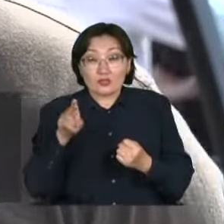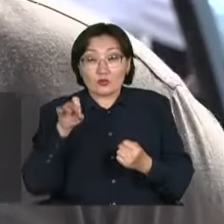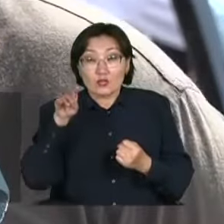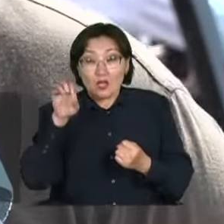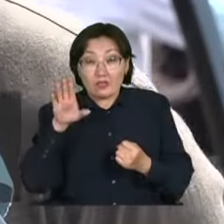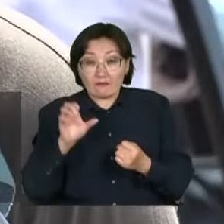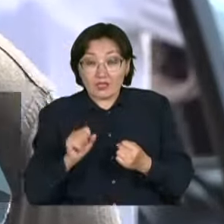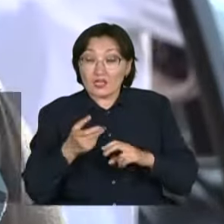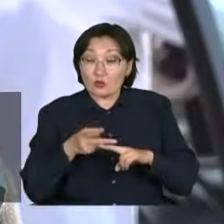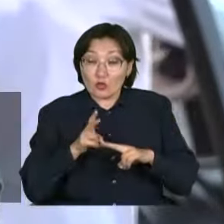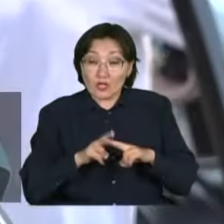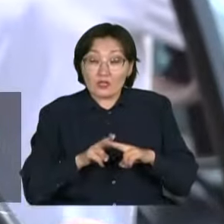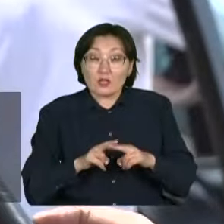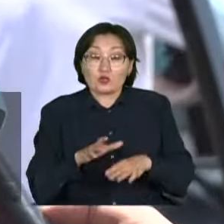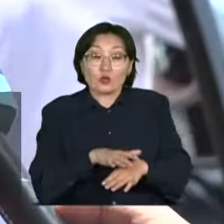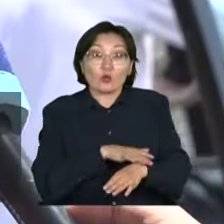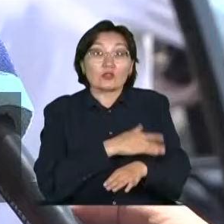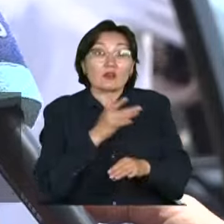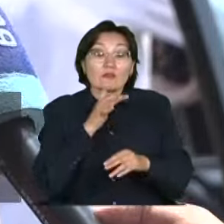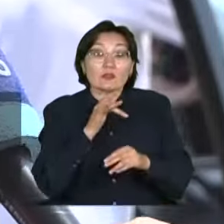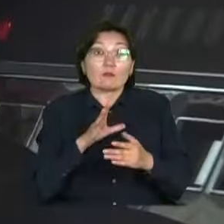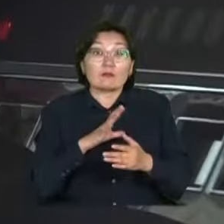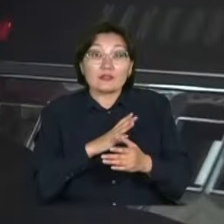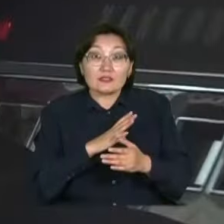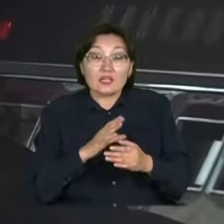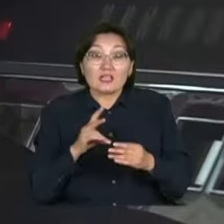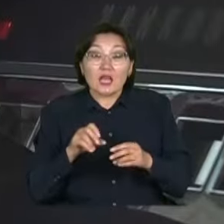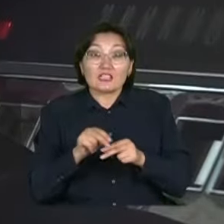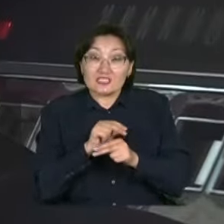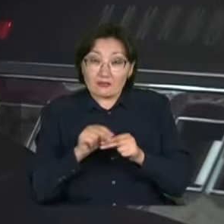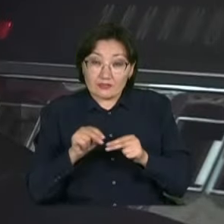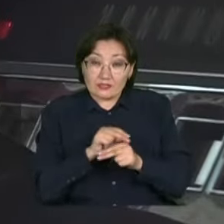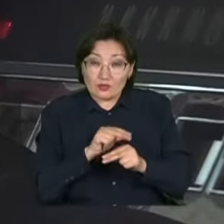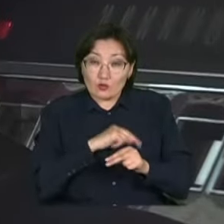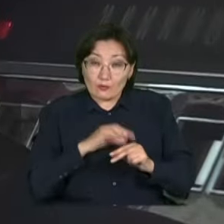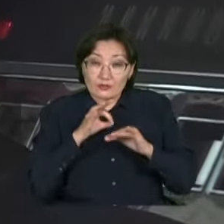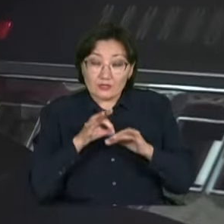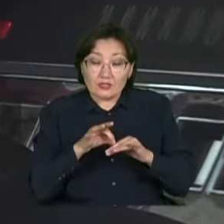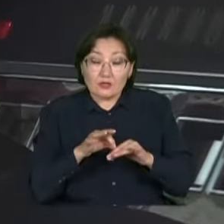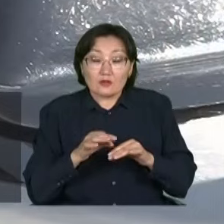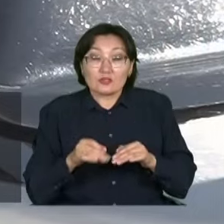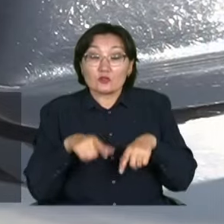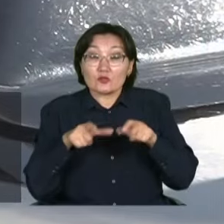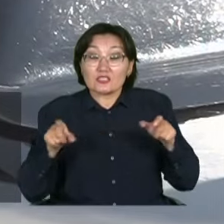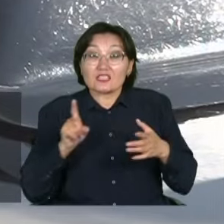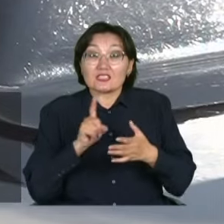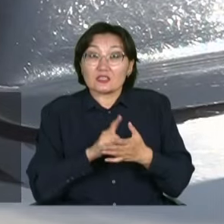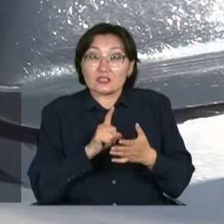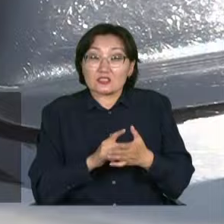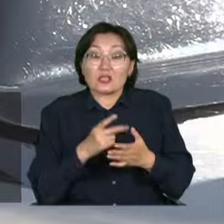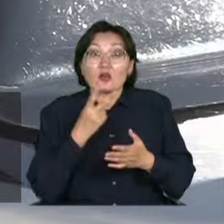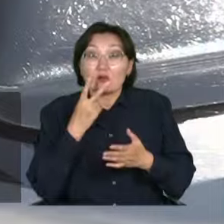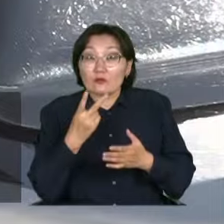Кунаева, который долгое время находился на реставрации, вдали от нас. Люди должны прикоснуться к